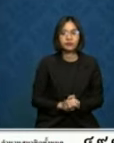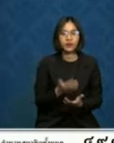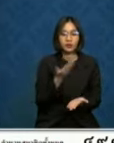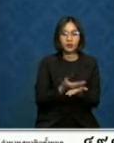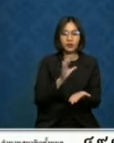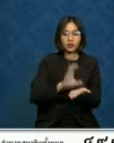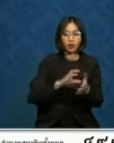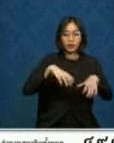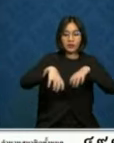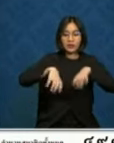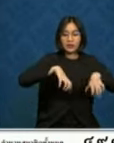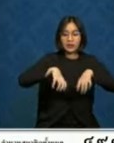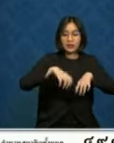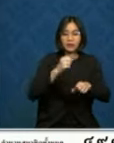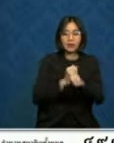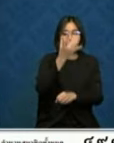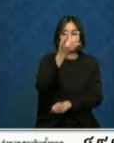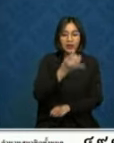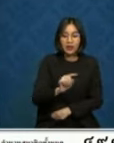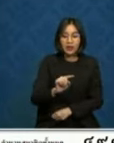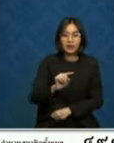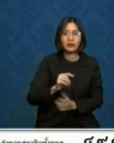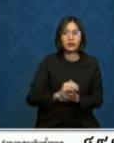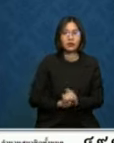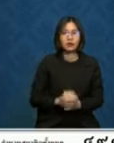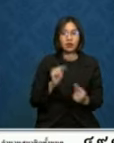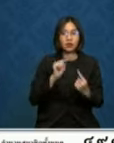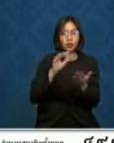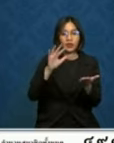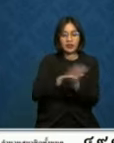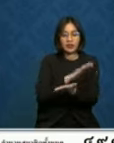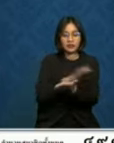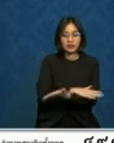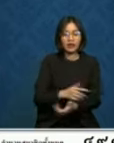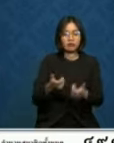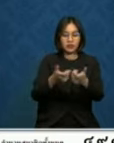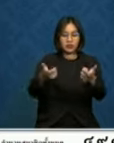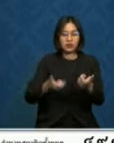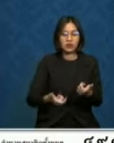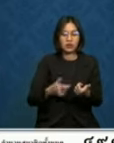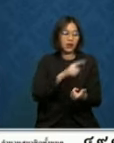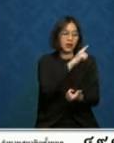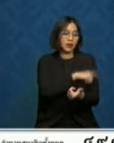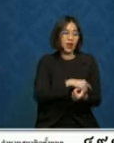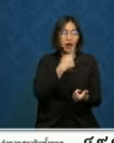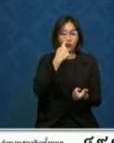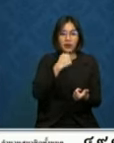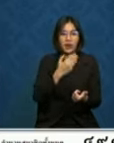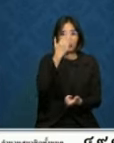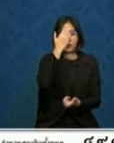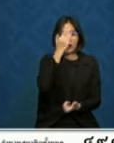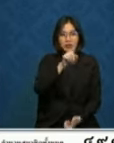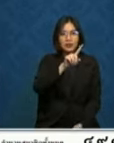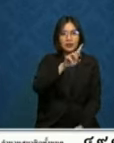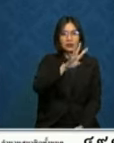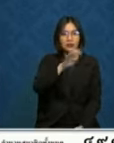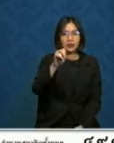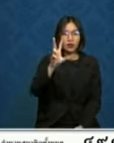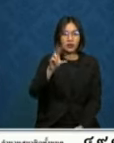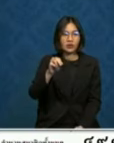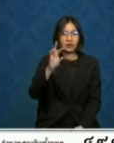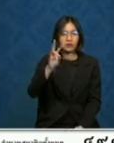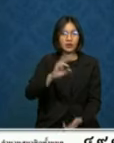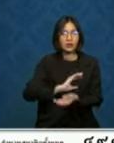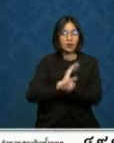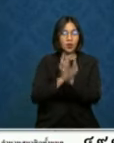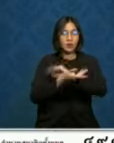บที่ได้รับการจัดสรรเอาไปทำอะไรกันบ้างในเอกสารงบประมาณเล่มขาวแดงครับหน้าที่437โครงการพลิกโฉ